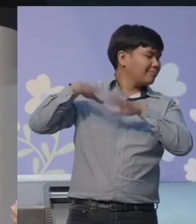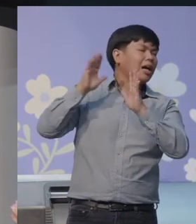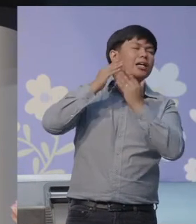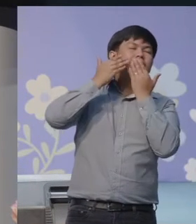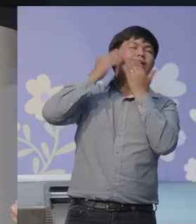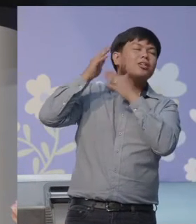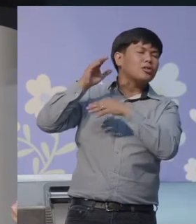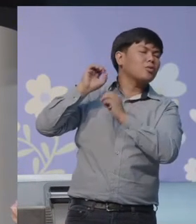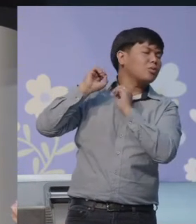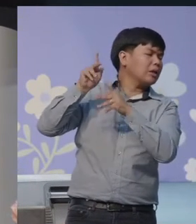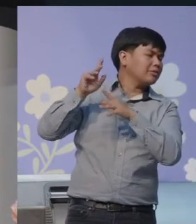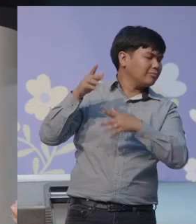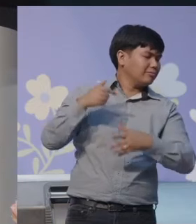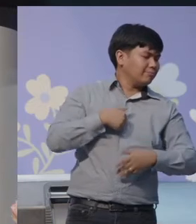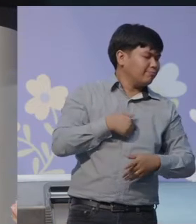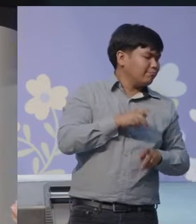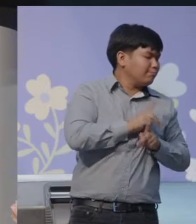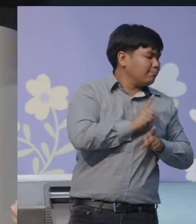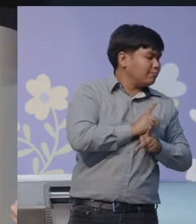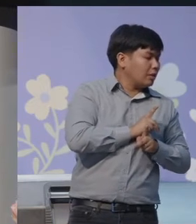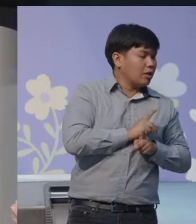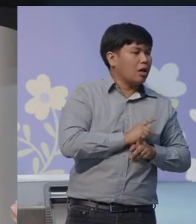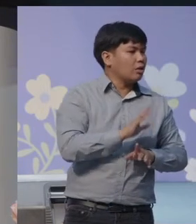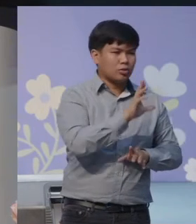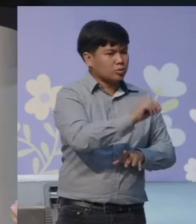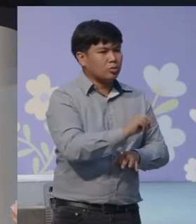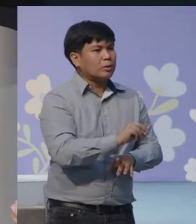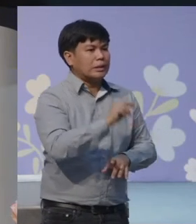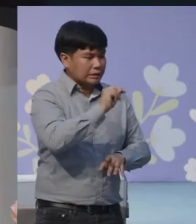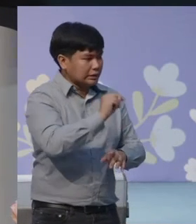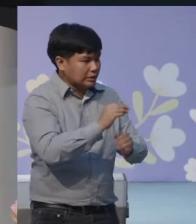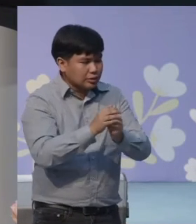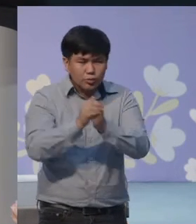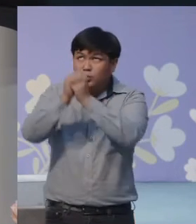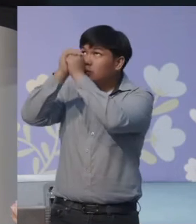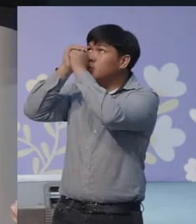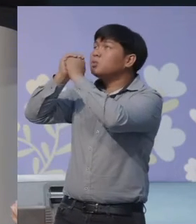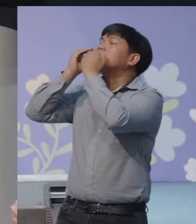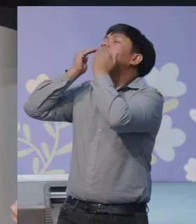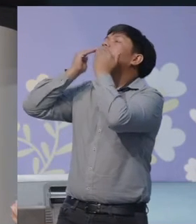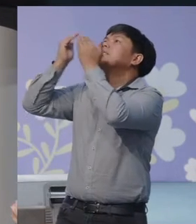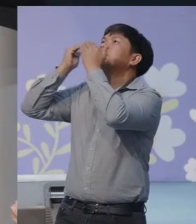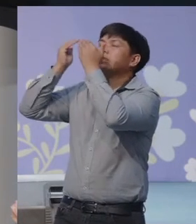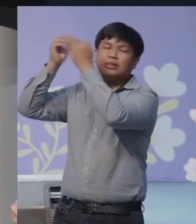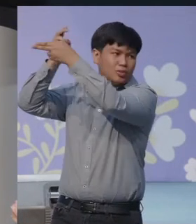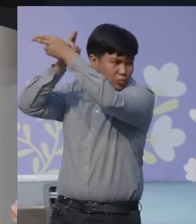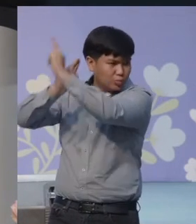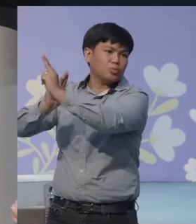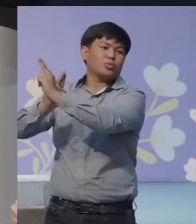Sinasamba ng Kanyang pinagpala ang Panginoon, ang Diyos.